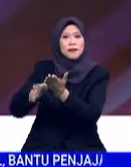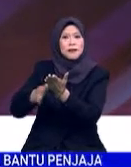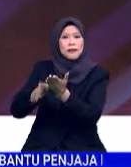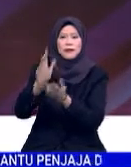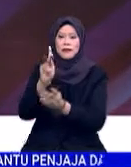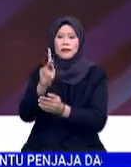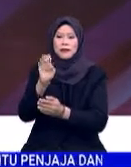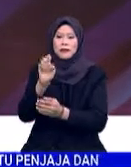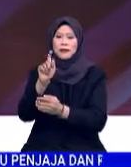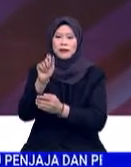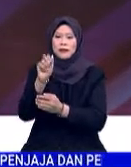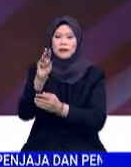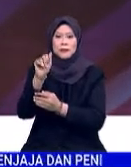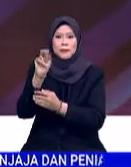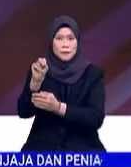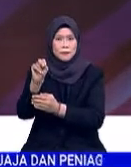ketamin